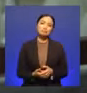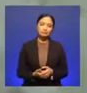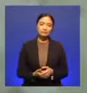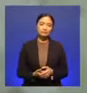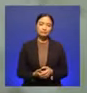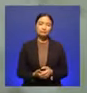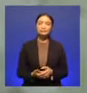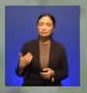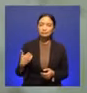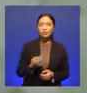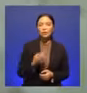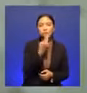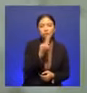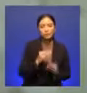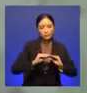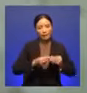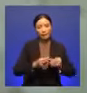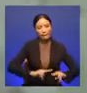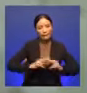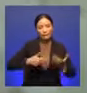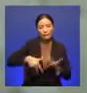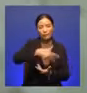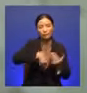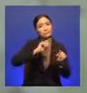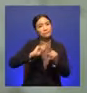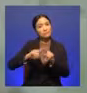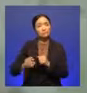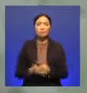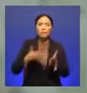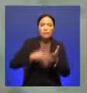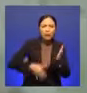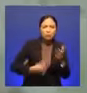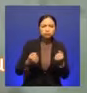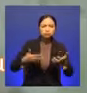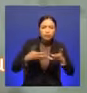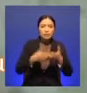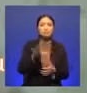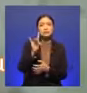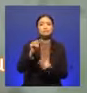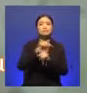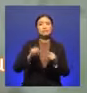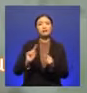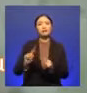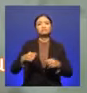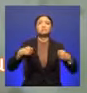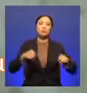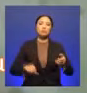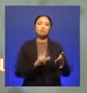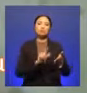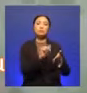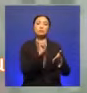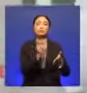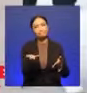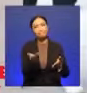ครับมีเรื่องของบุหรี่มวลเองมีเรื่องของสิ่งแวดล้อมเหล่านี้อุบัติเหตุทางถนน80%เกิดจากผู้ใช้จักรยานยนต์เป็นหลักนี้เป็นต้น